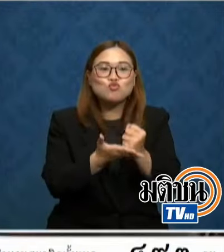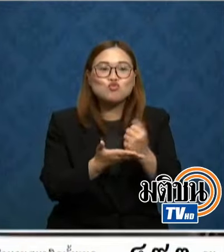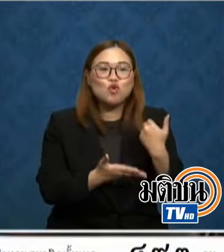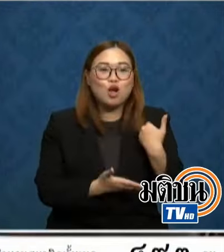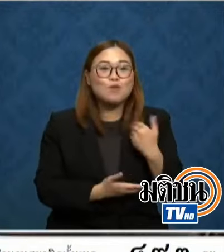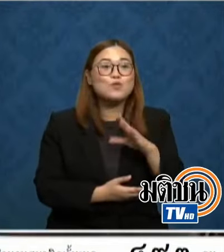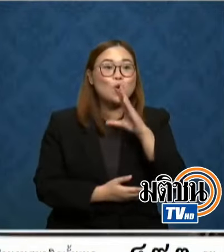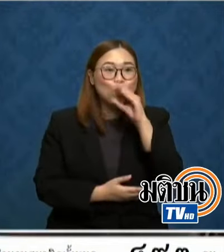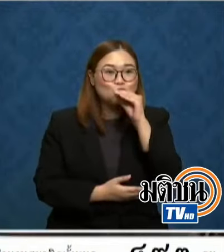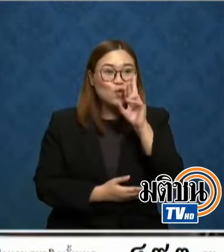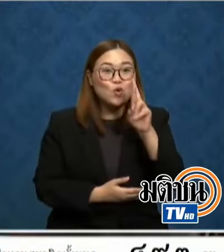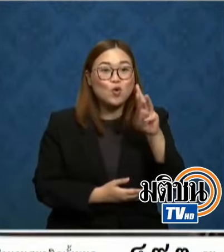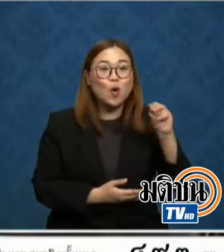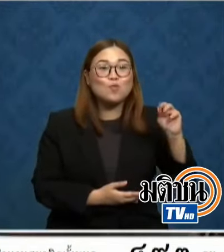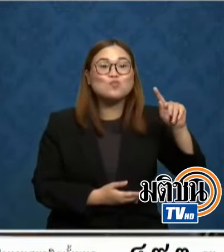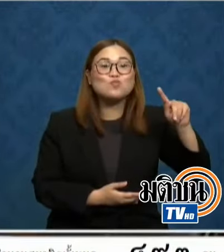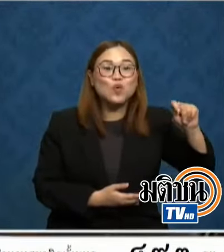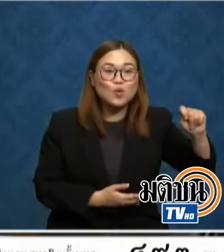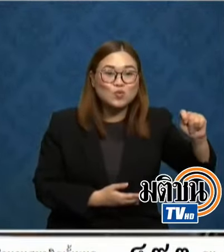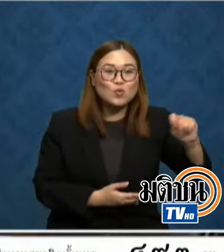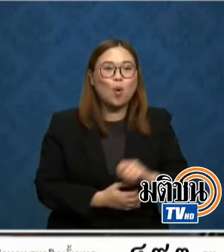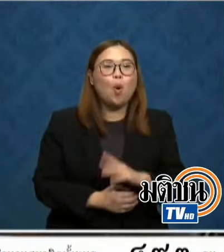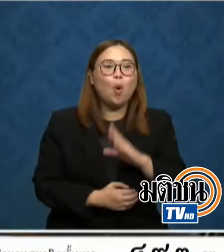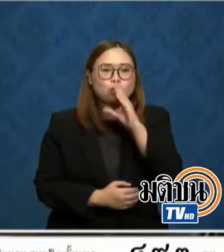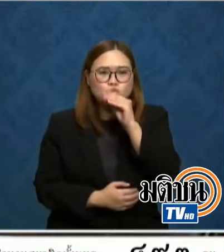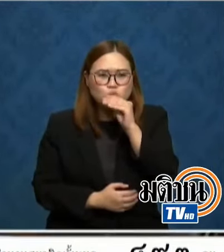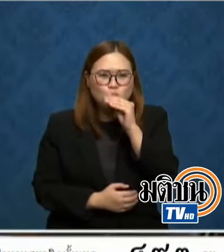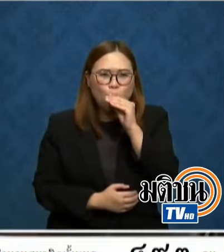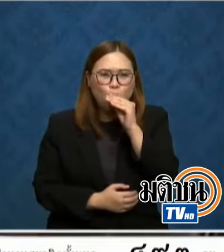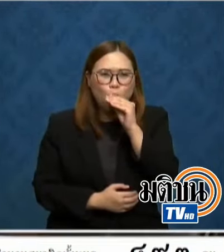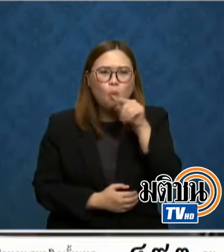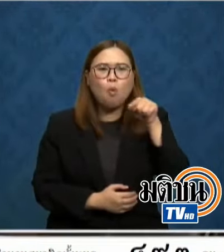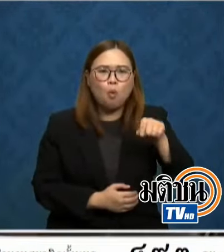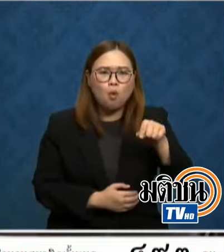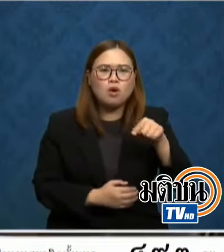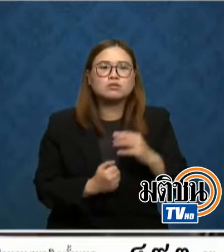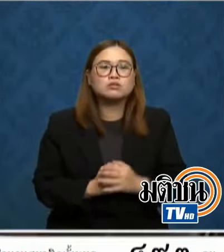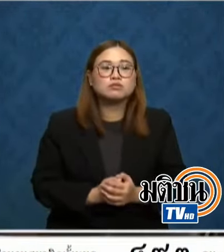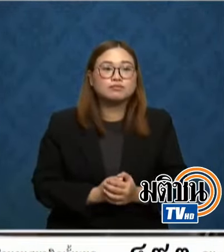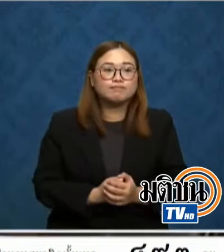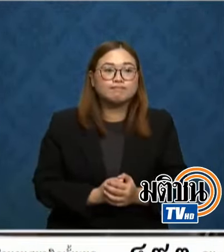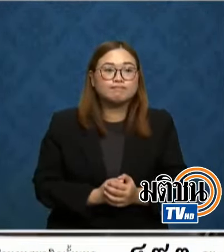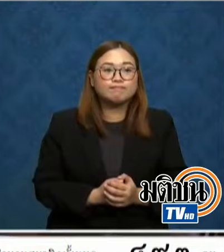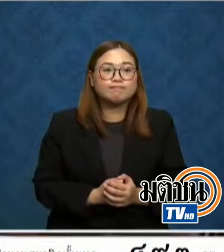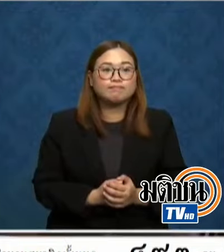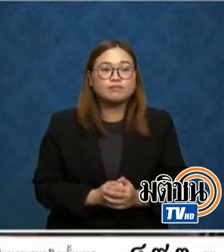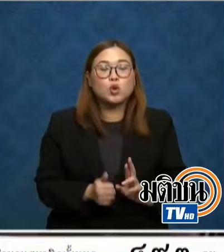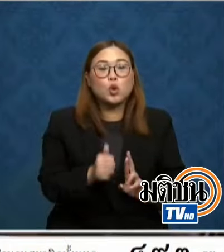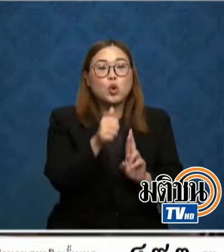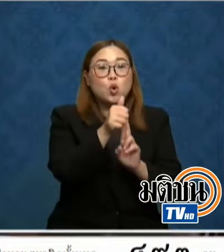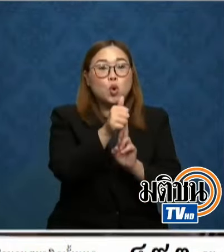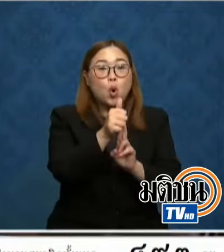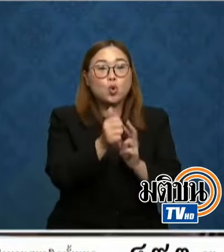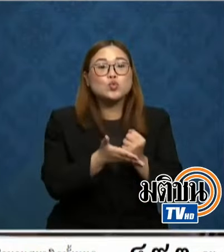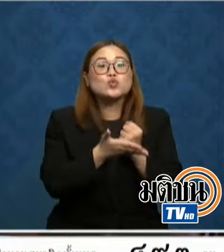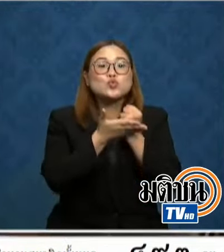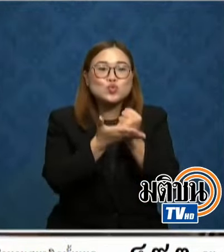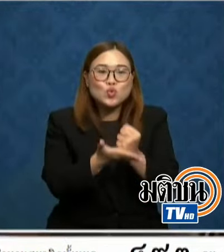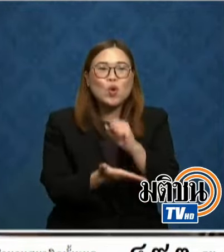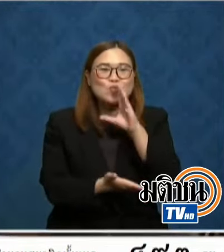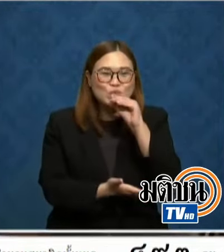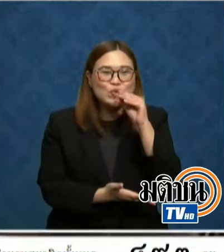ลายครั้งแล้วไม่ใช่แค่ฝ่ายค้านวิปรัฐบาลก็พูดครับท่านมนพรนะครับท่านรัฐมนตรีช่วยนะครับก็เคยพูด